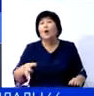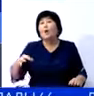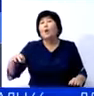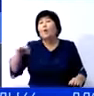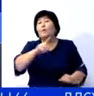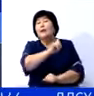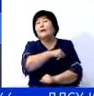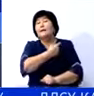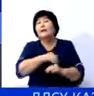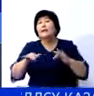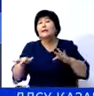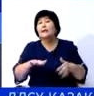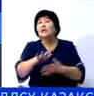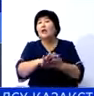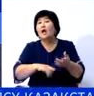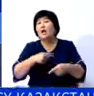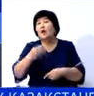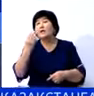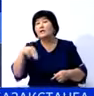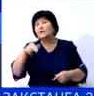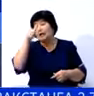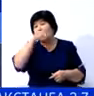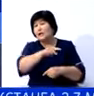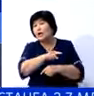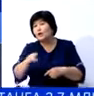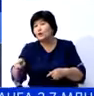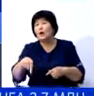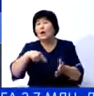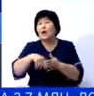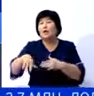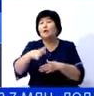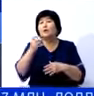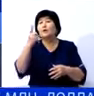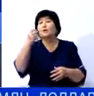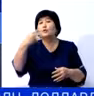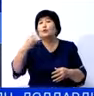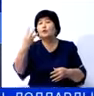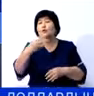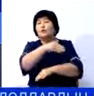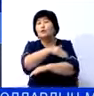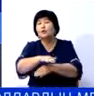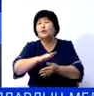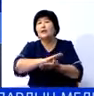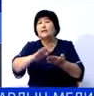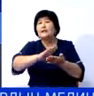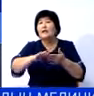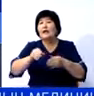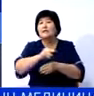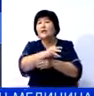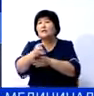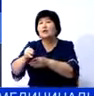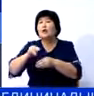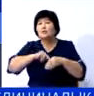Облыста санитарлық шаралар жалғасуда. Шілде айының соңына дейін қала аумағындағы тағы 133 көшеге зарарсыздандыру жұмыстары